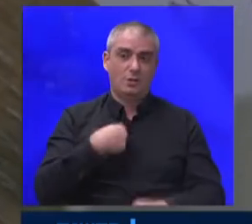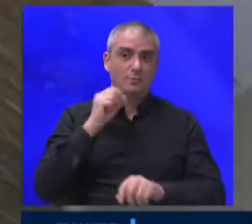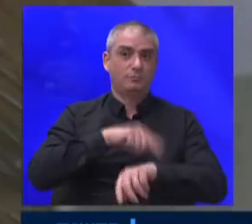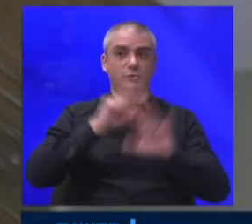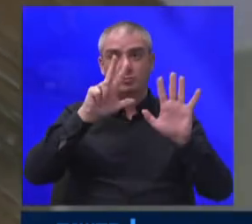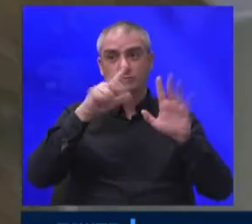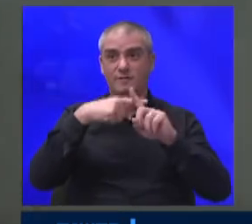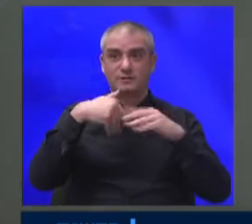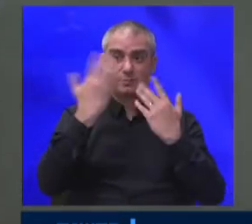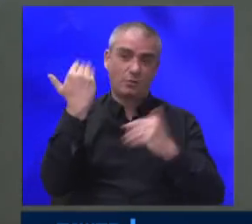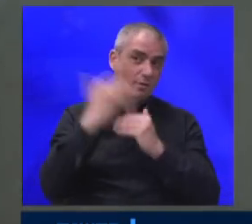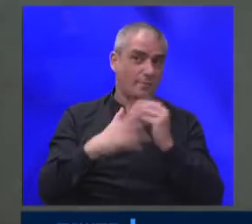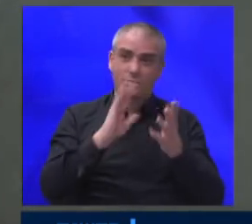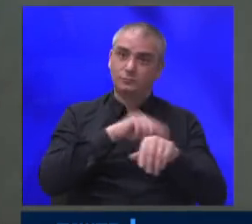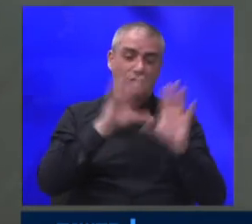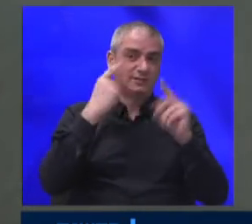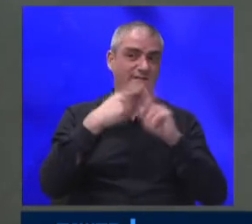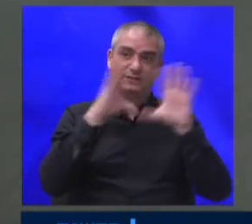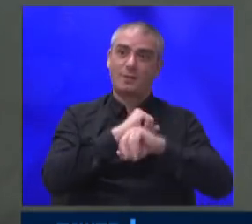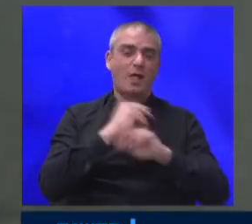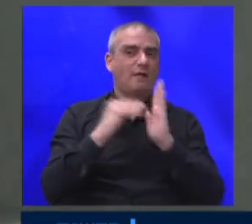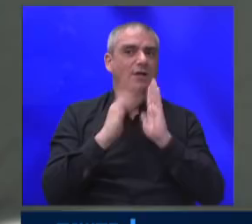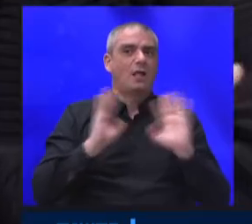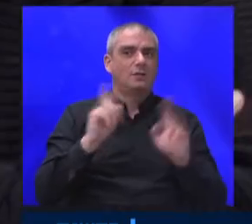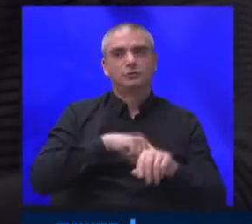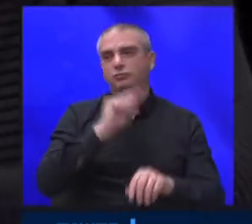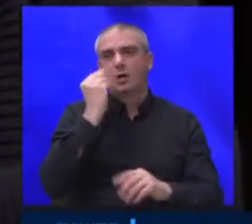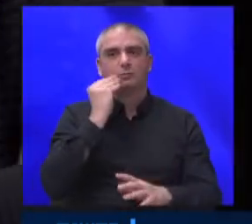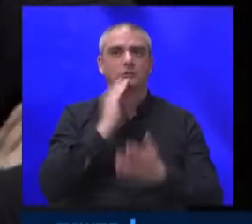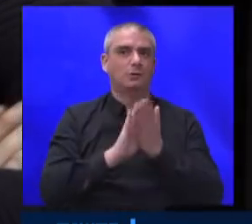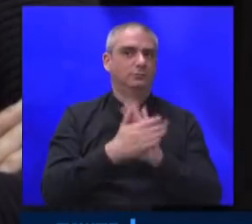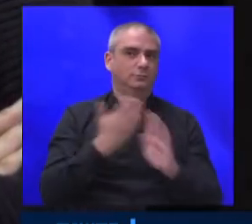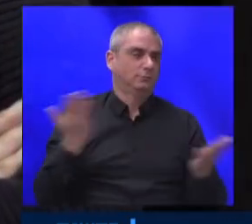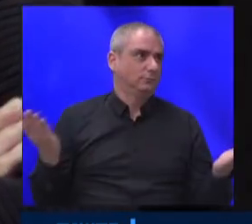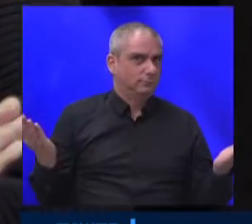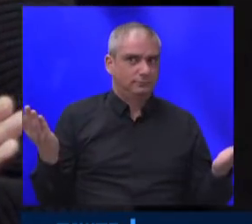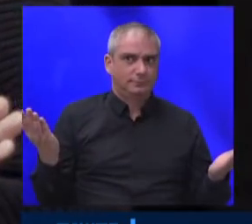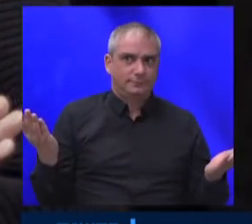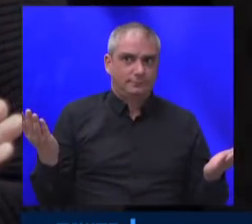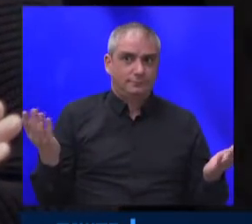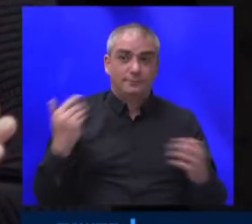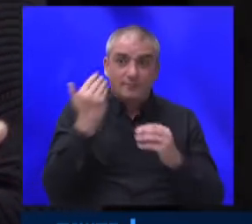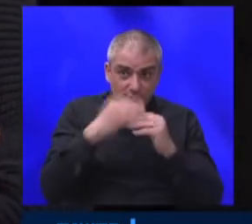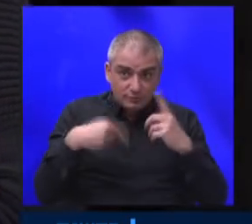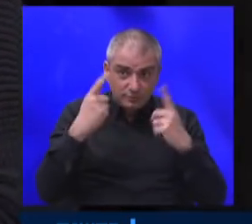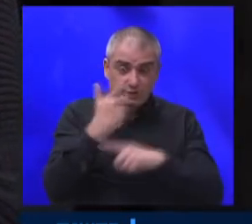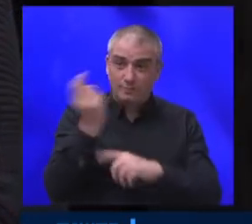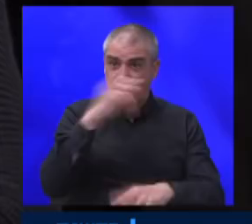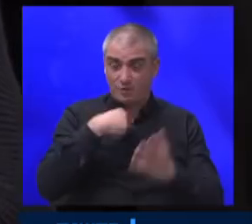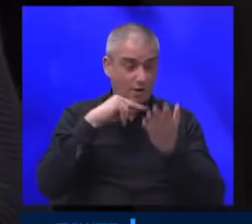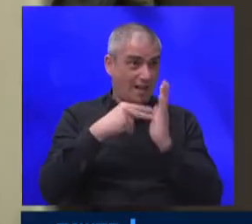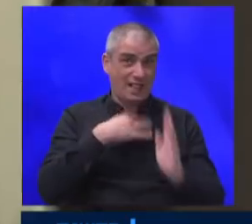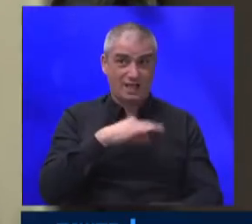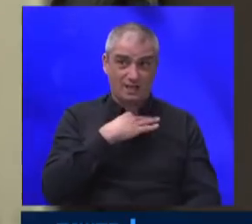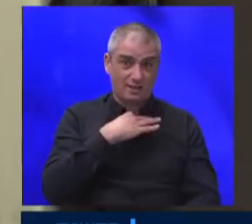מסתיים בעשר וחצי בלילה, ואין הפסקות, יש שעה בצהריים, אוקיי? בסוף יום הצילום, אם תגיע לחדר